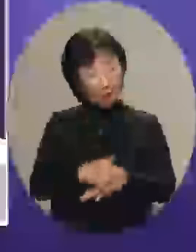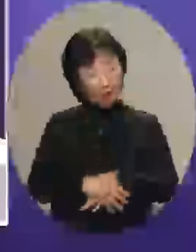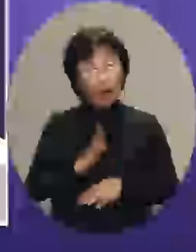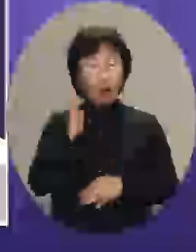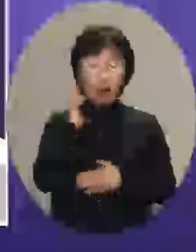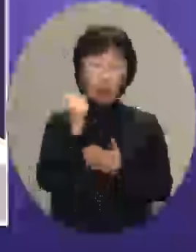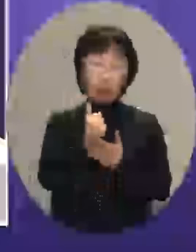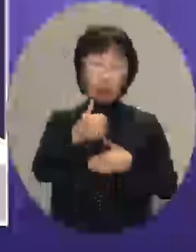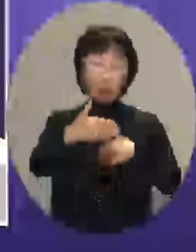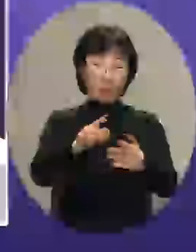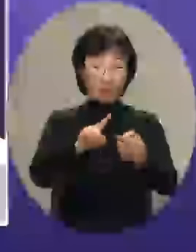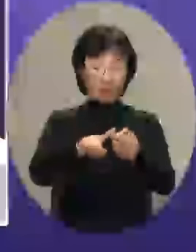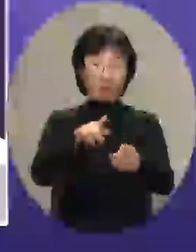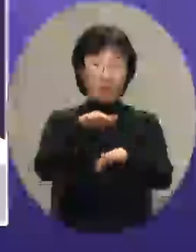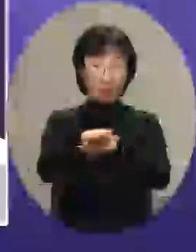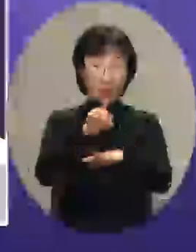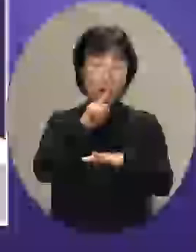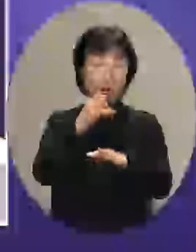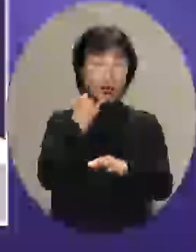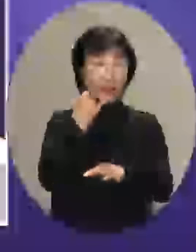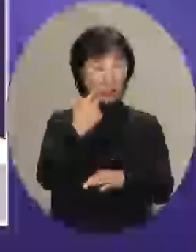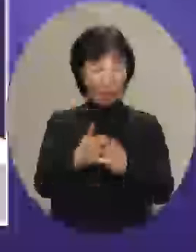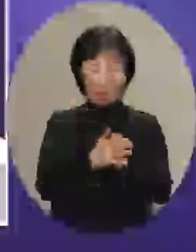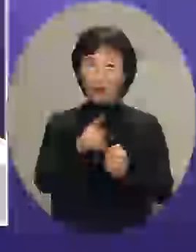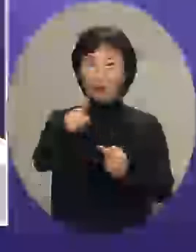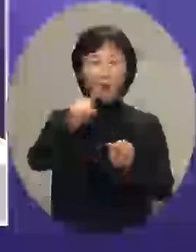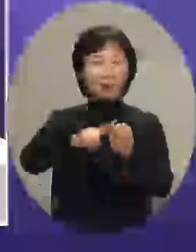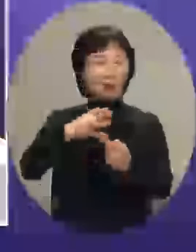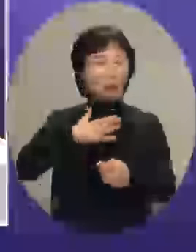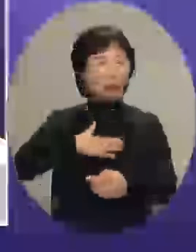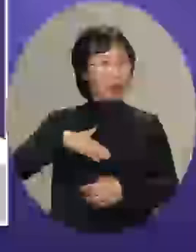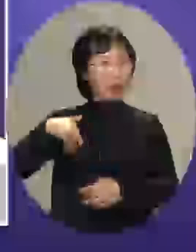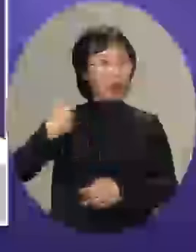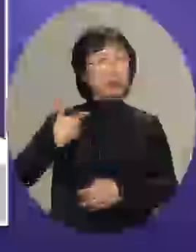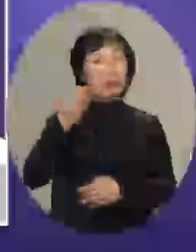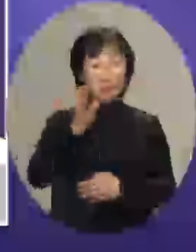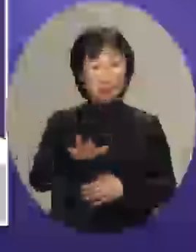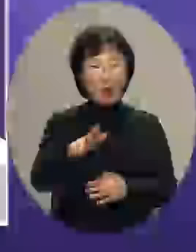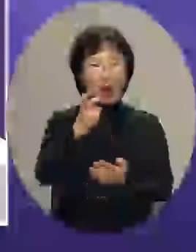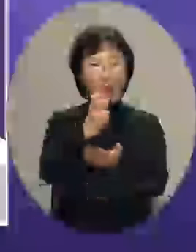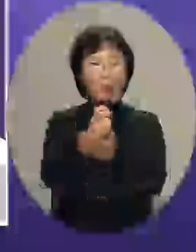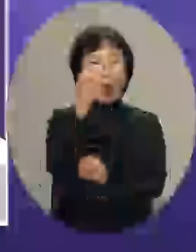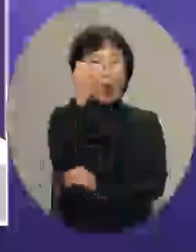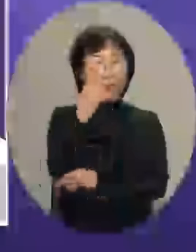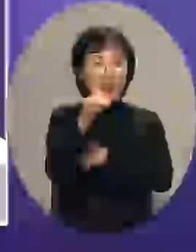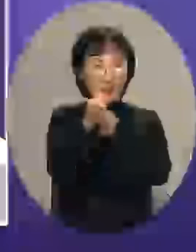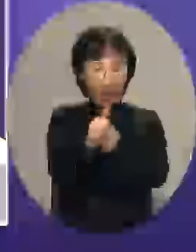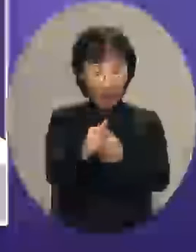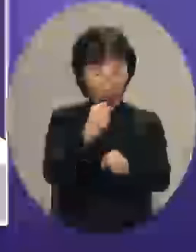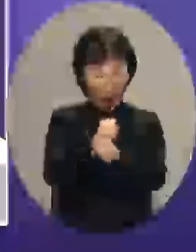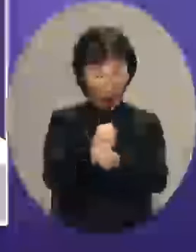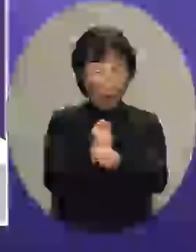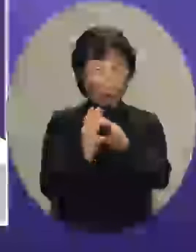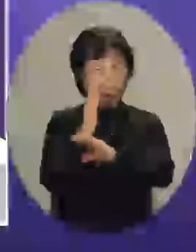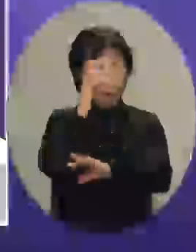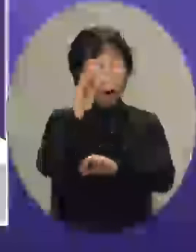아니 그 대통령이 한 거는 제가 인지를 못했는데 그런 법과 원칙에 따라서 하는 거고 오바했으면 그거에